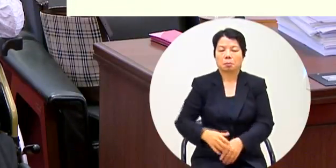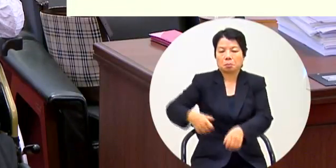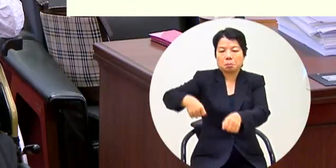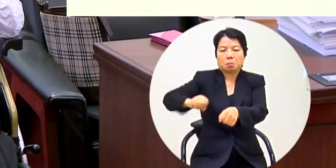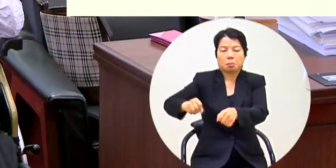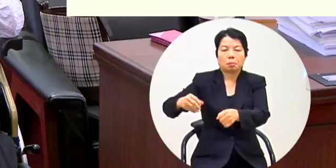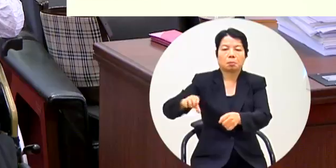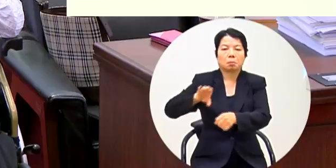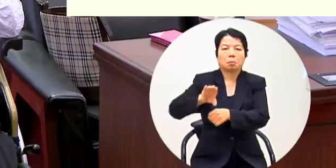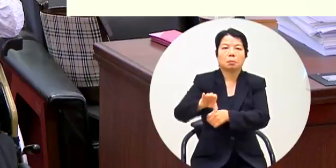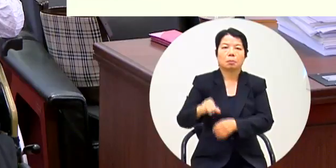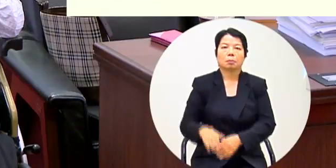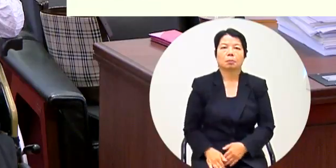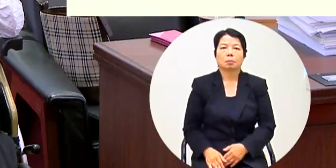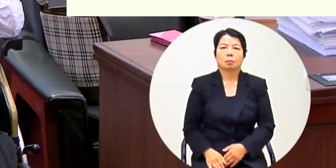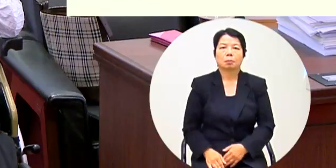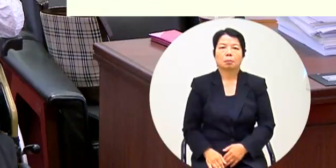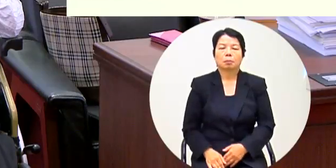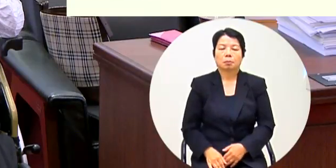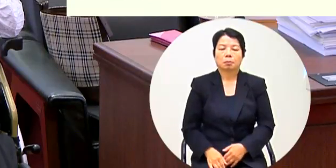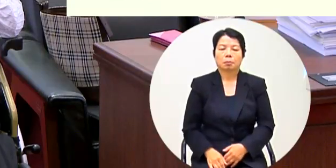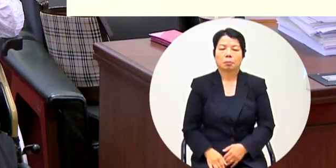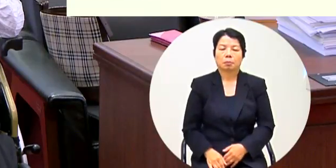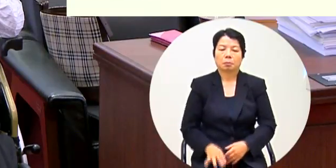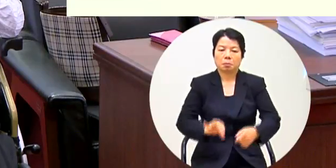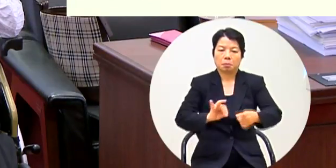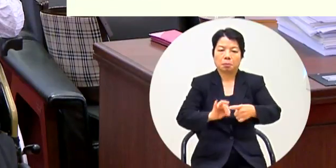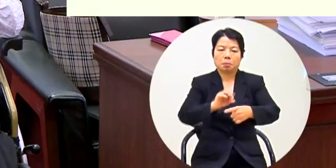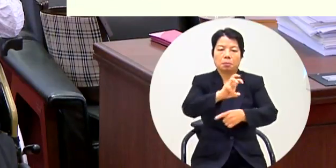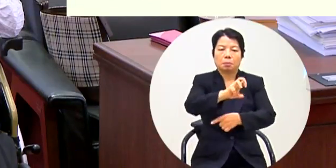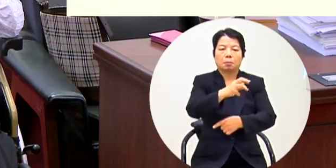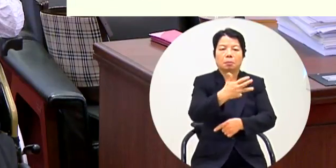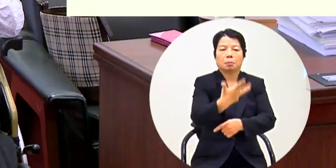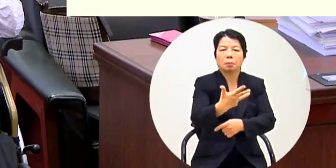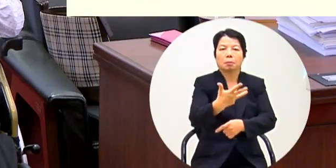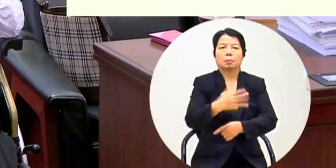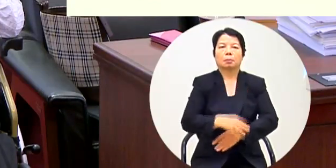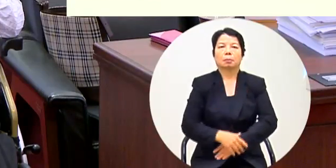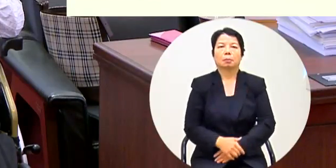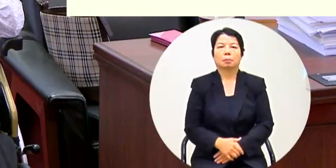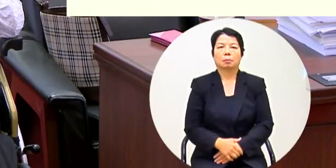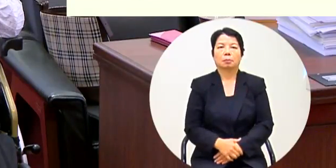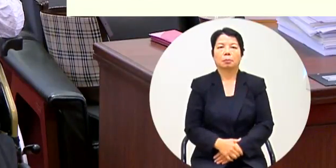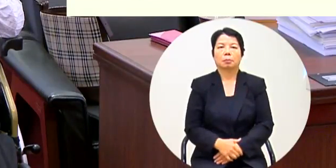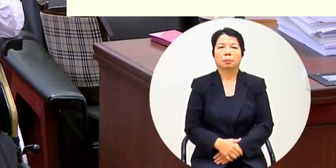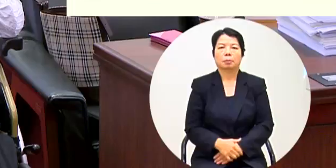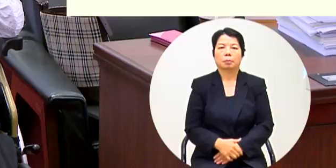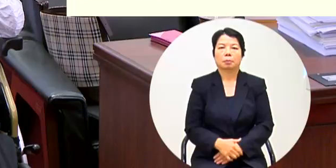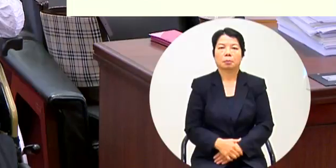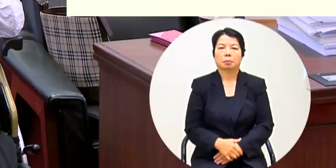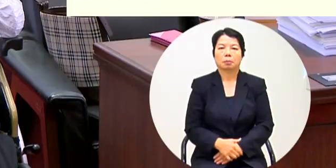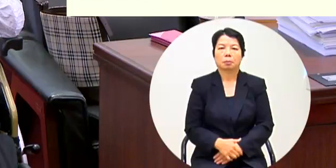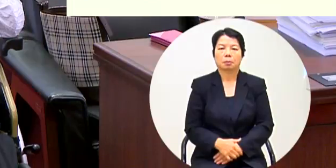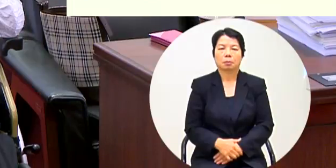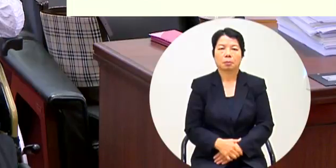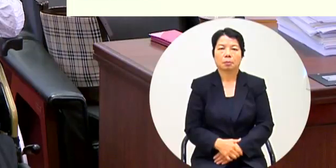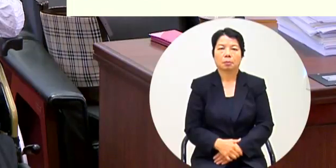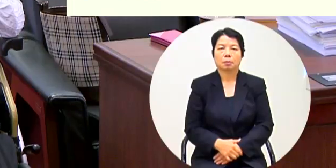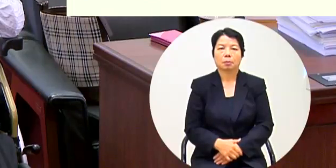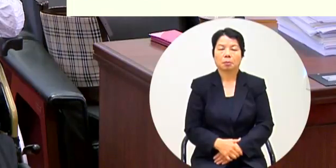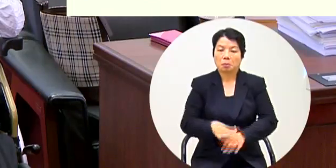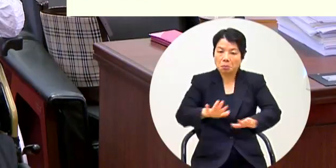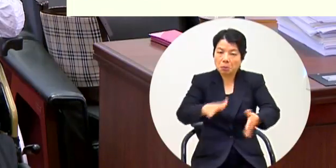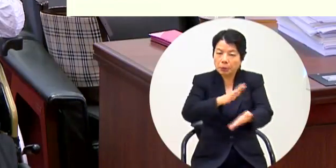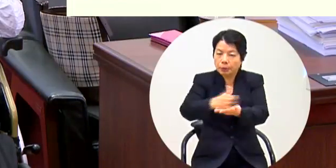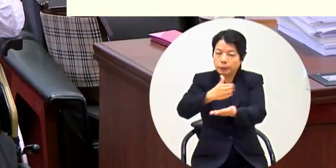源呢占了也 38%， 所以我们认为说现在要解决在地的污染源的空污